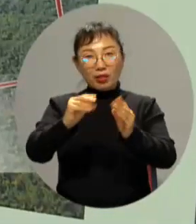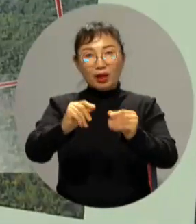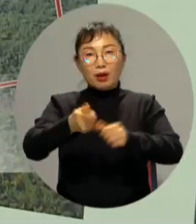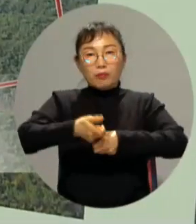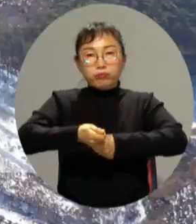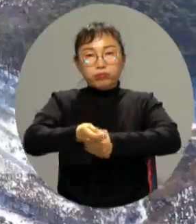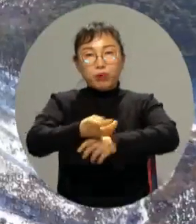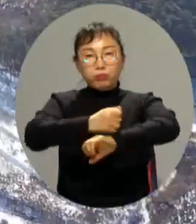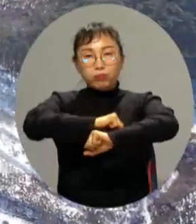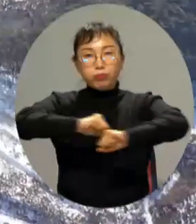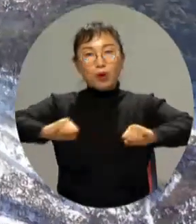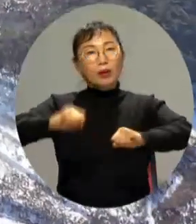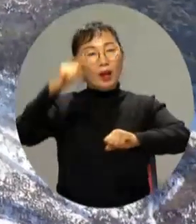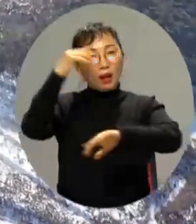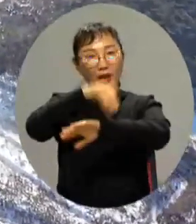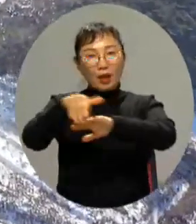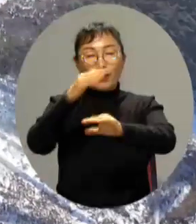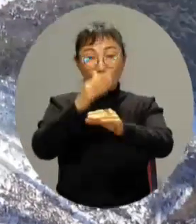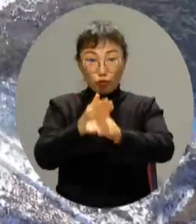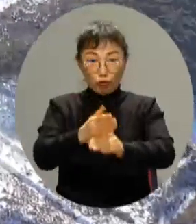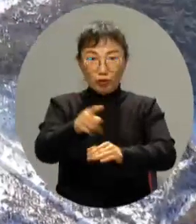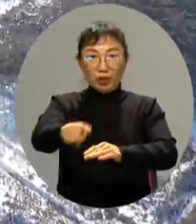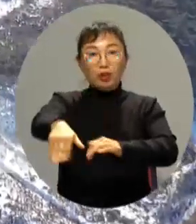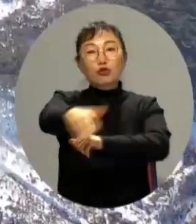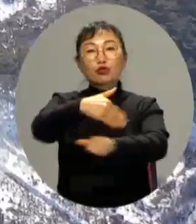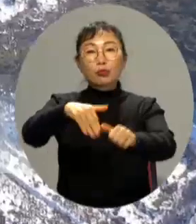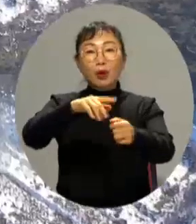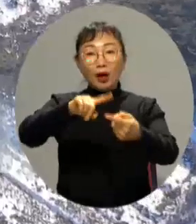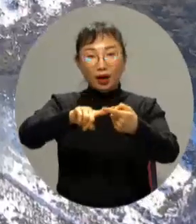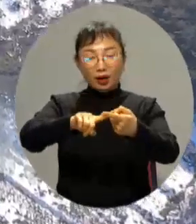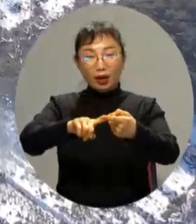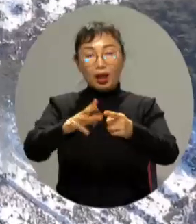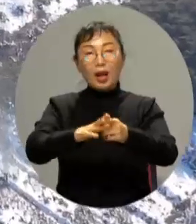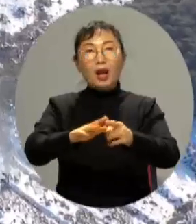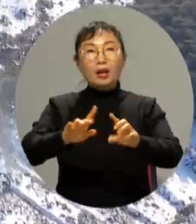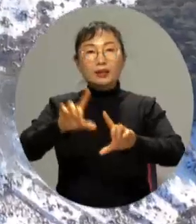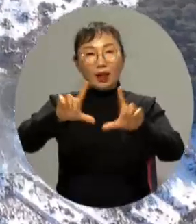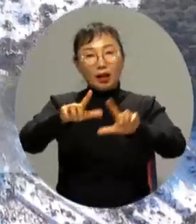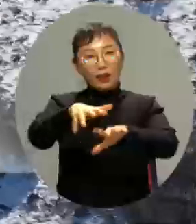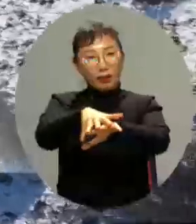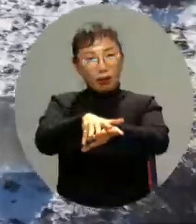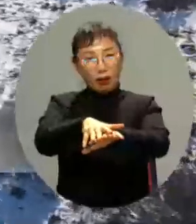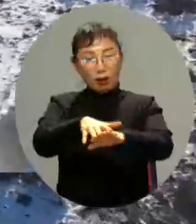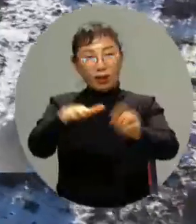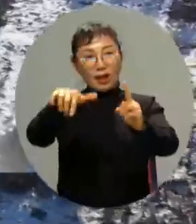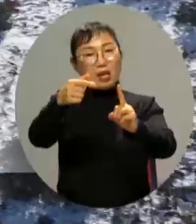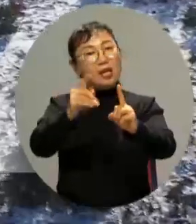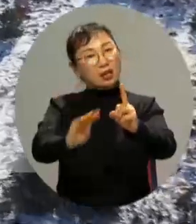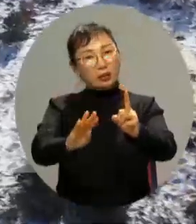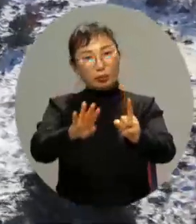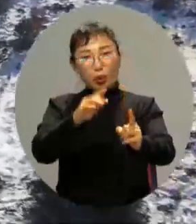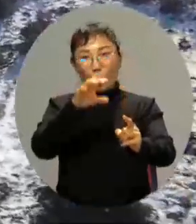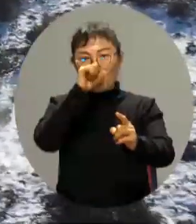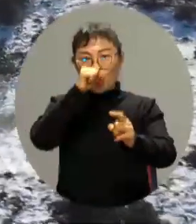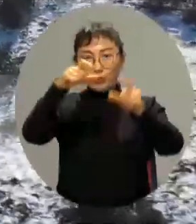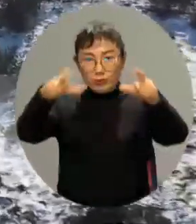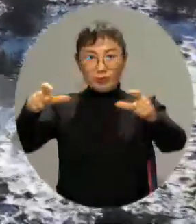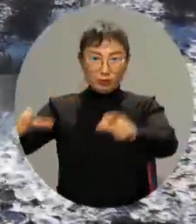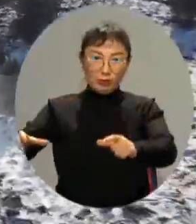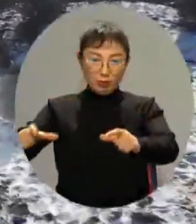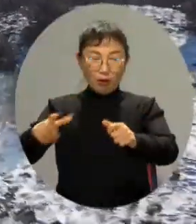겁니다. 문제는 골프장 근처에 지정된 생태자연도 1등급 권역. 생태적 가치를